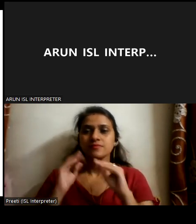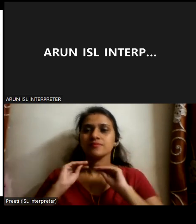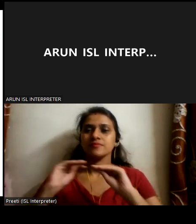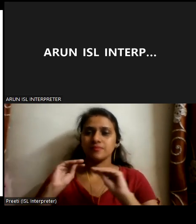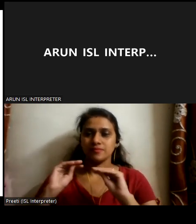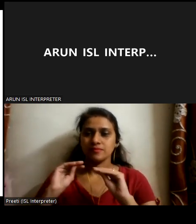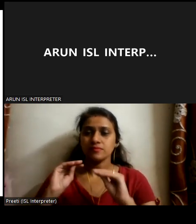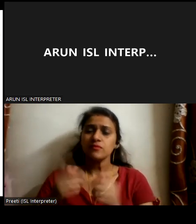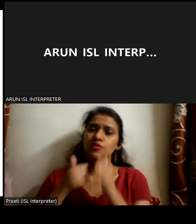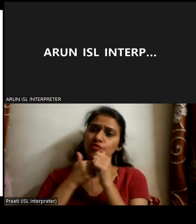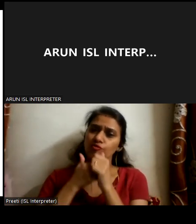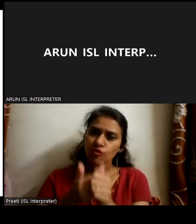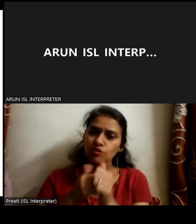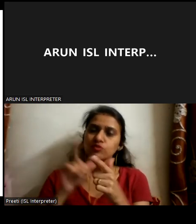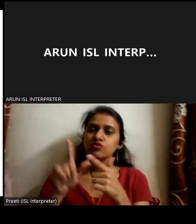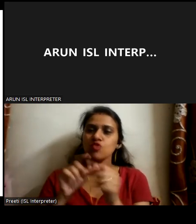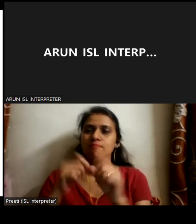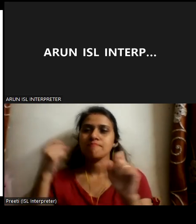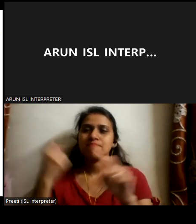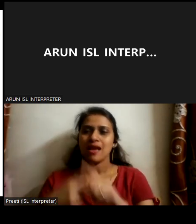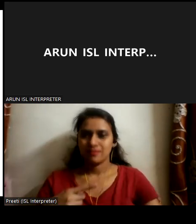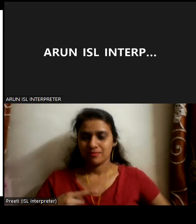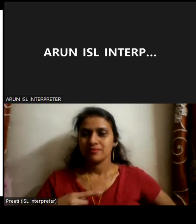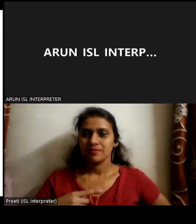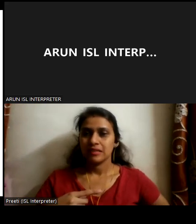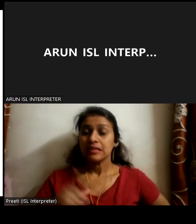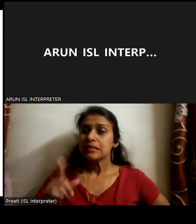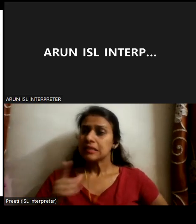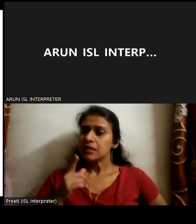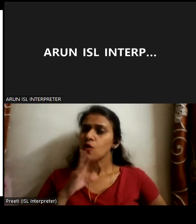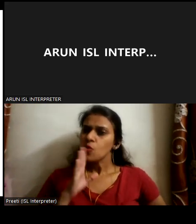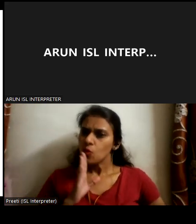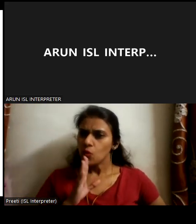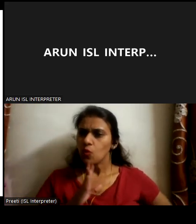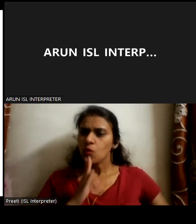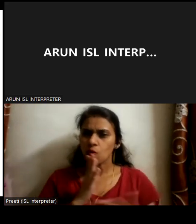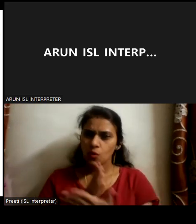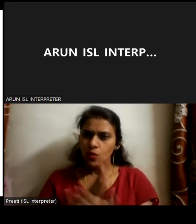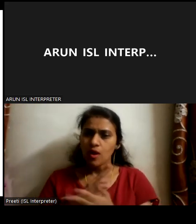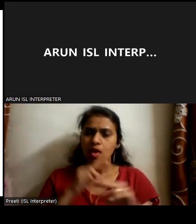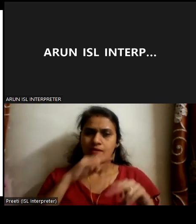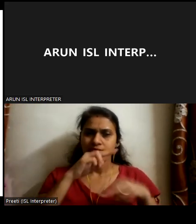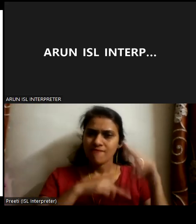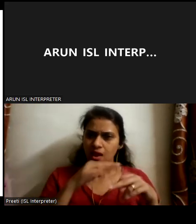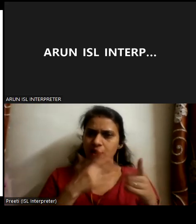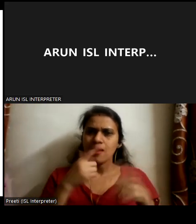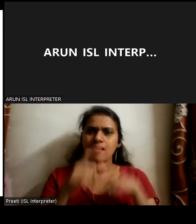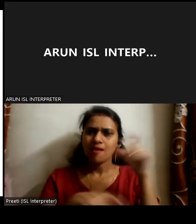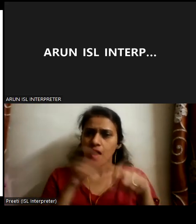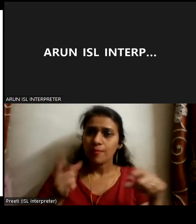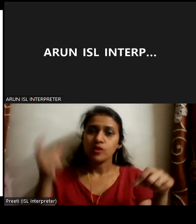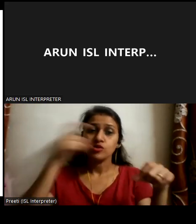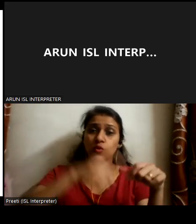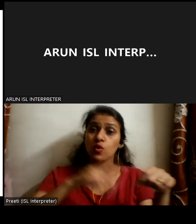on a particular job role, ensuring that they receive placement to join any industry, and then we provide them